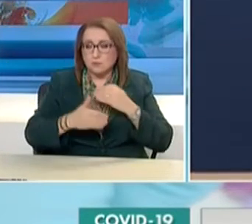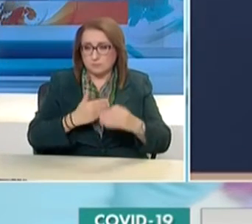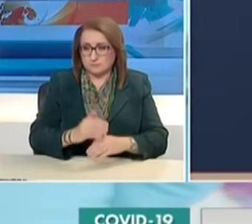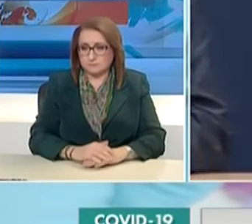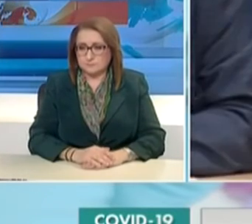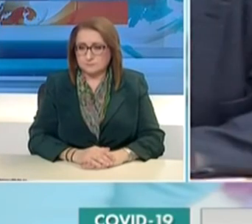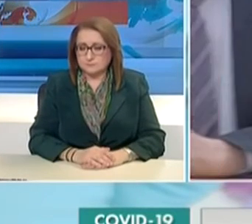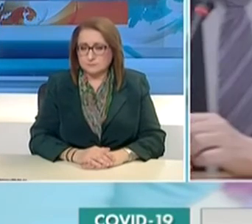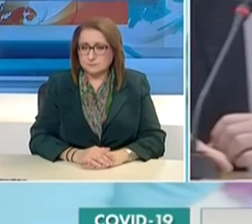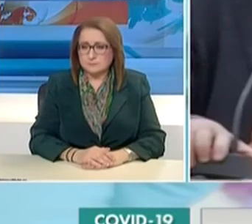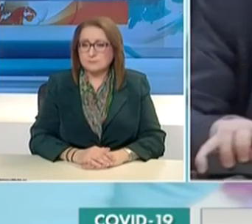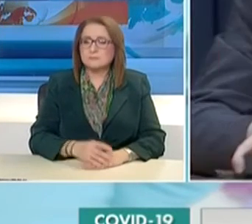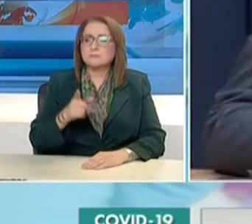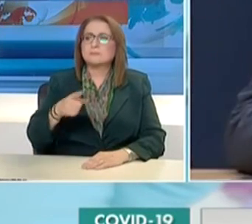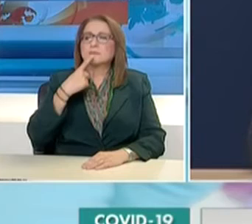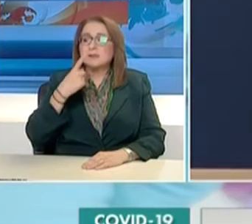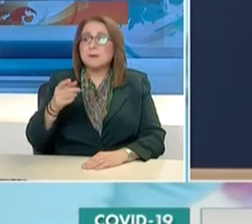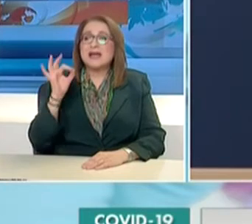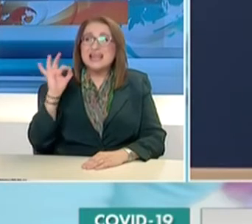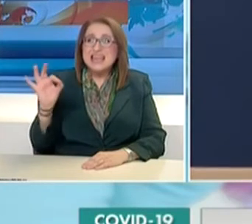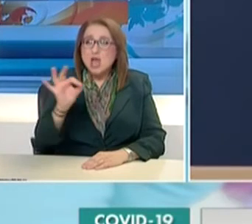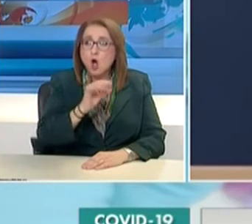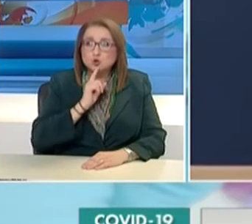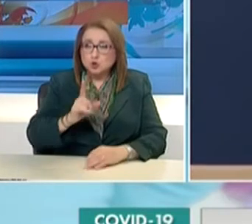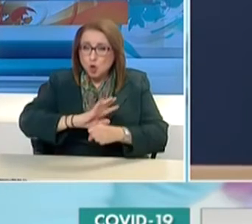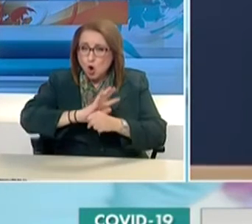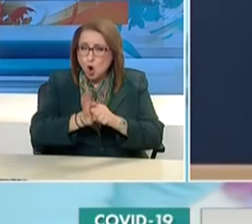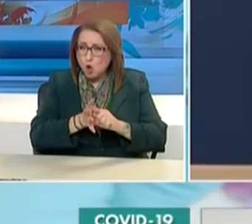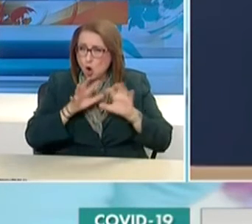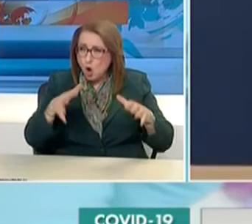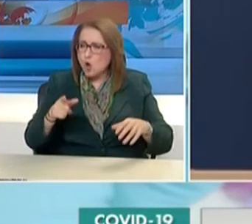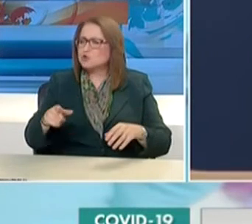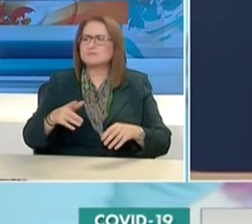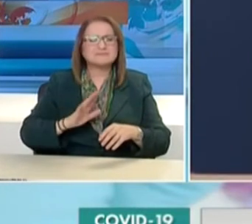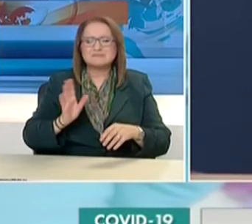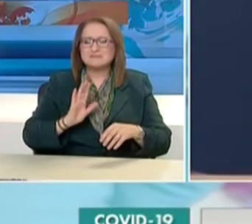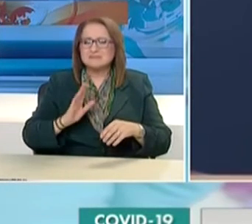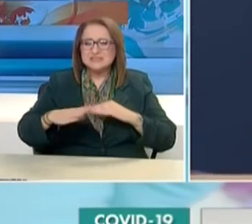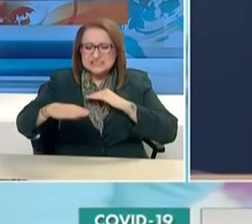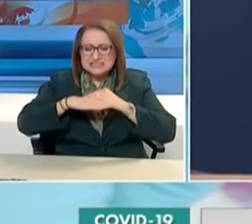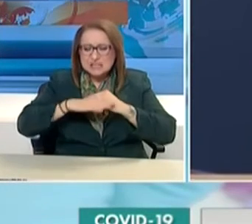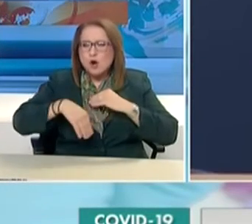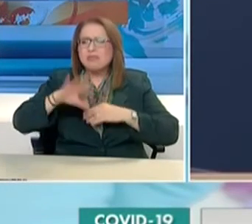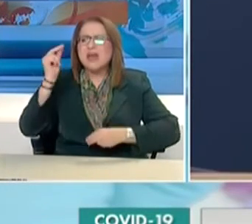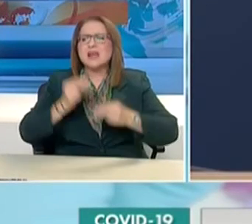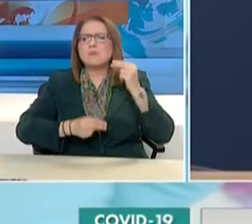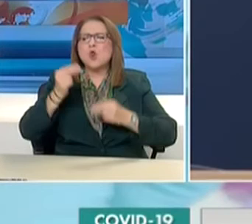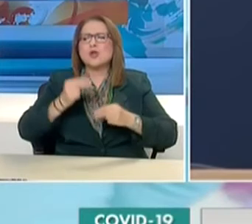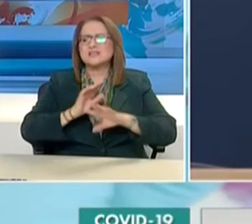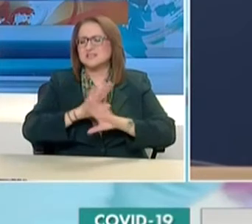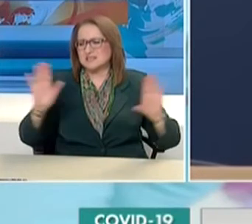έχουμε ξαναπεί, δεν σέβεται τα σύνορα. Έτσι, όσα σύνορα και να βάλεις, το κύριο μέτρο είναι η ατομική